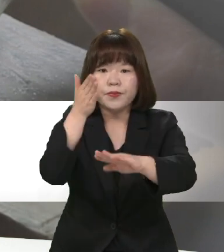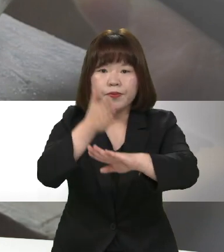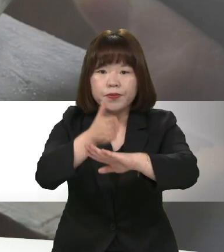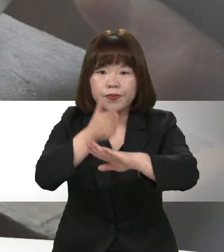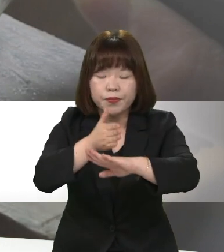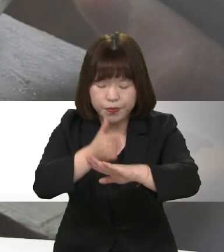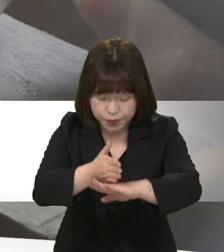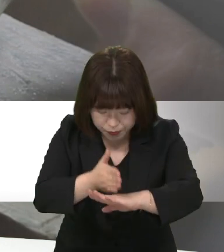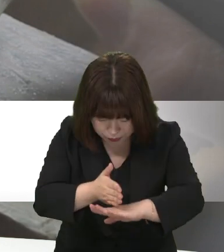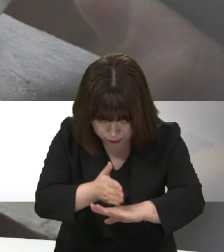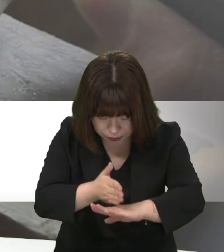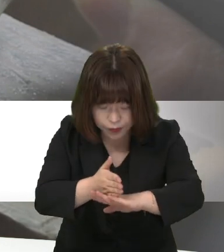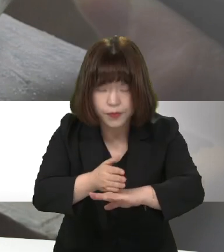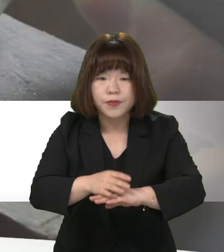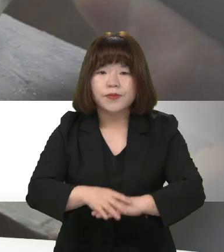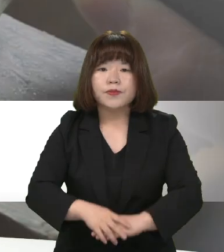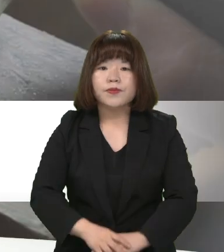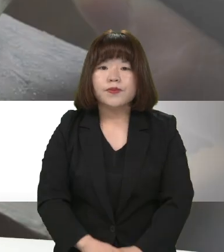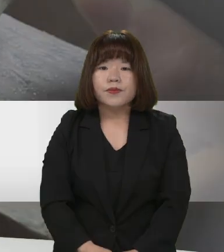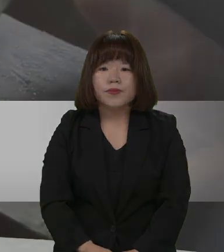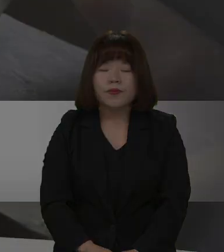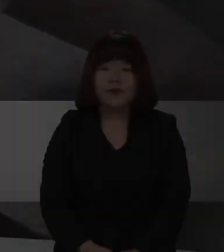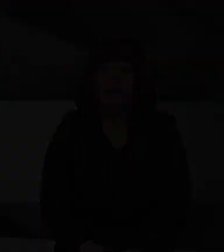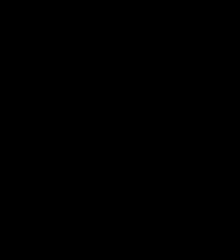시청해주신 여러분 고맙습니다